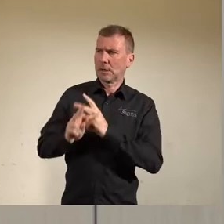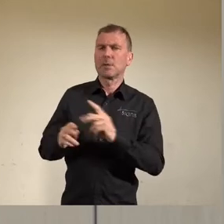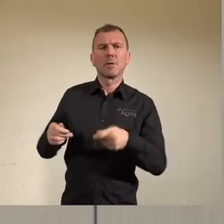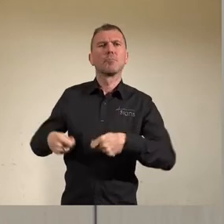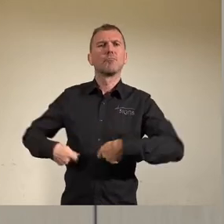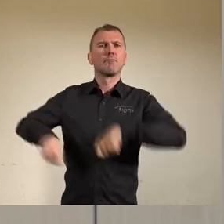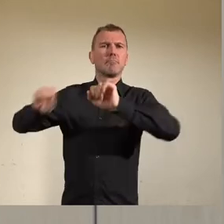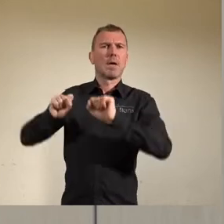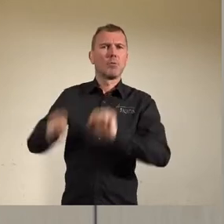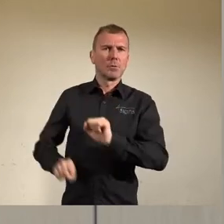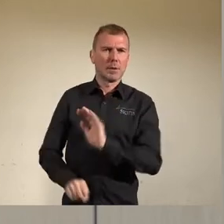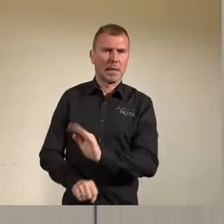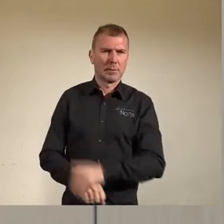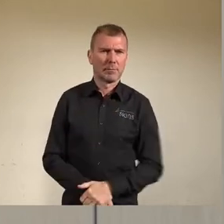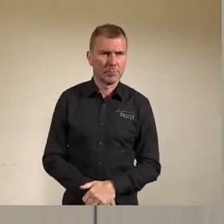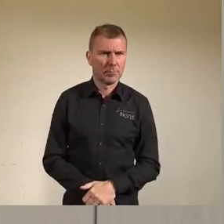Investitionskreditermächtigung.